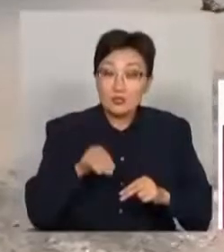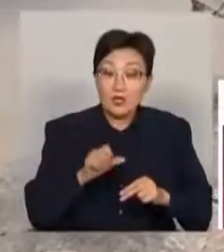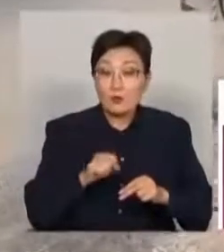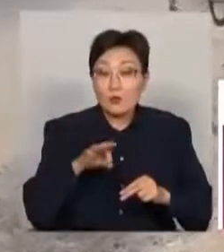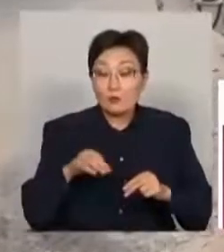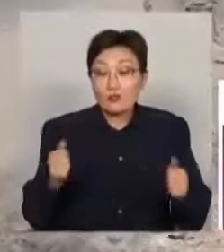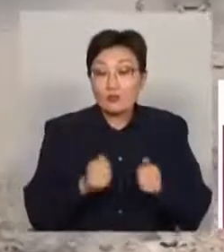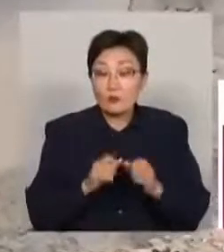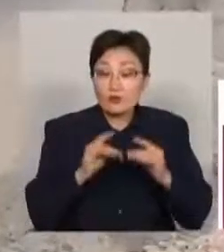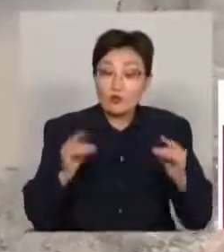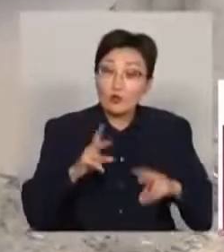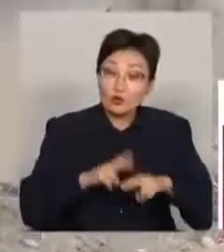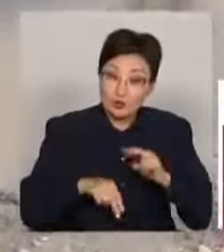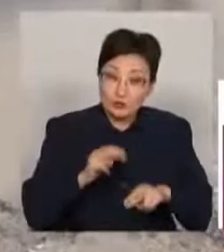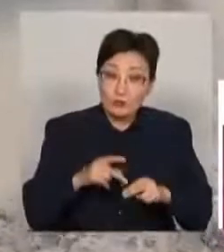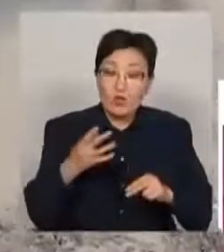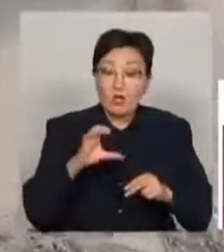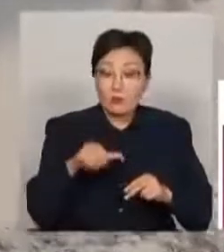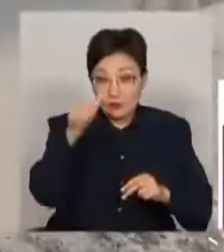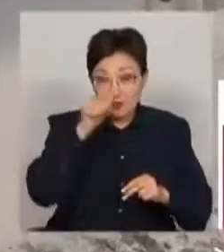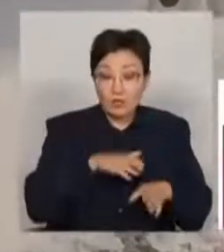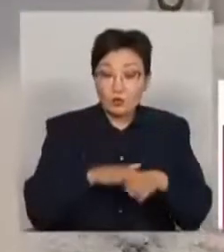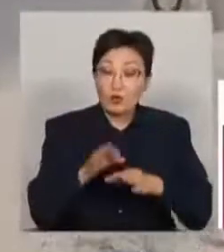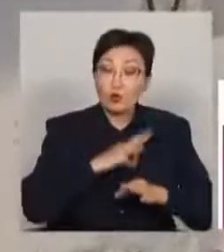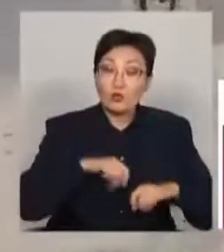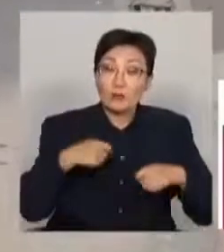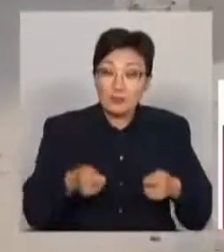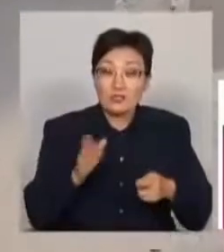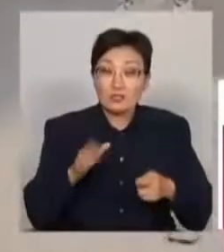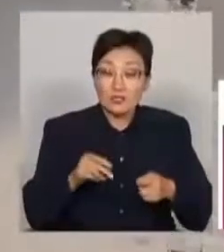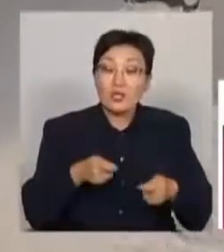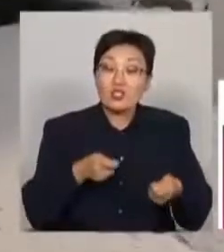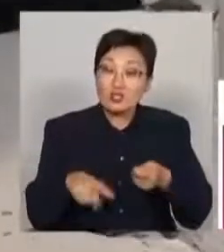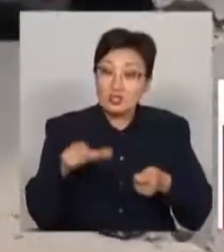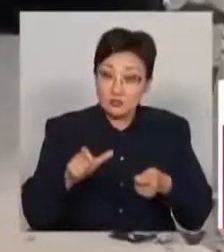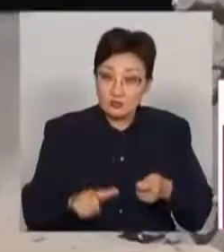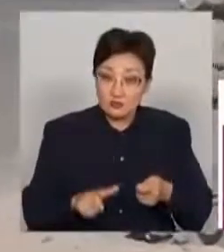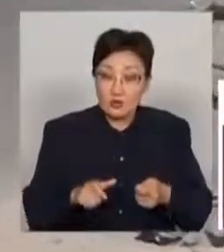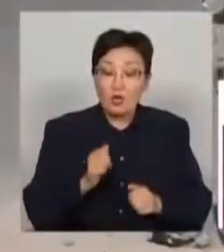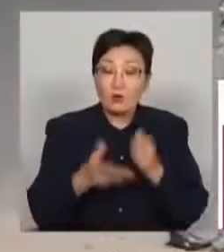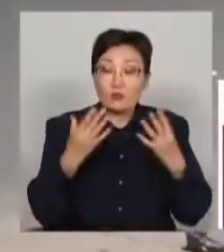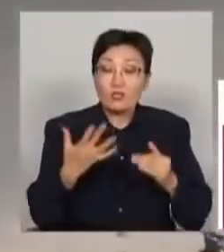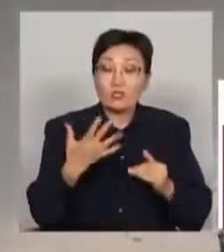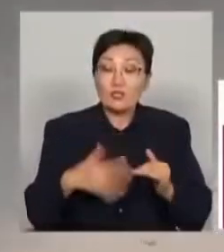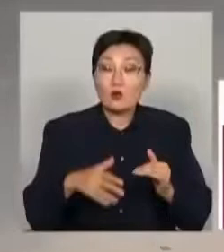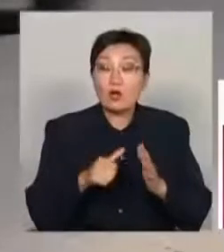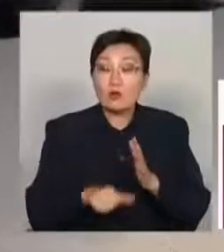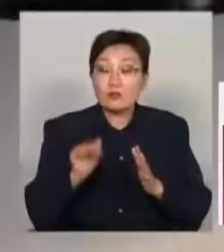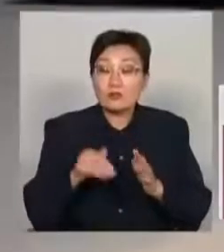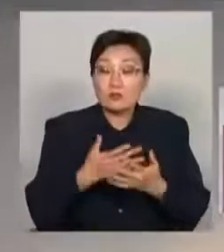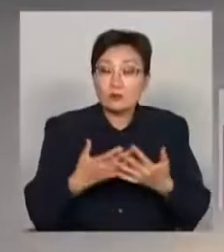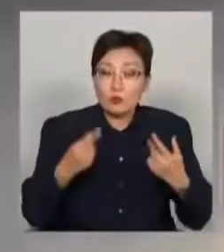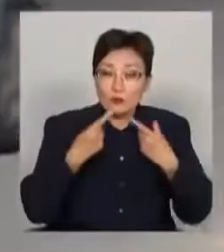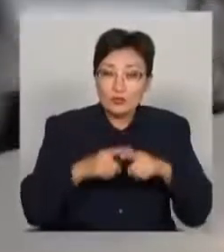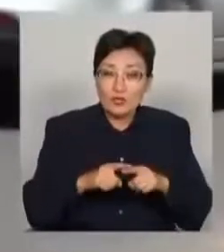Орда маңында көпірдің құрылысы қыркүйек айында толық қолданысқа беріледі дейді жоба жетекшілері. Ал күніне 50-60 мың түрлі техника